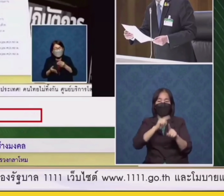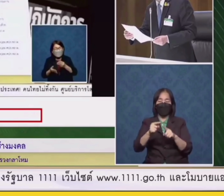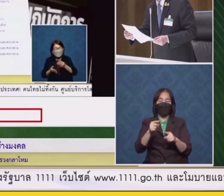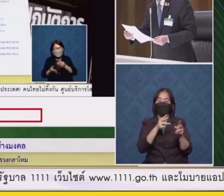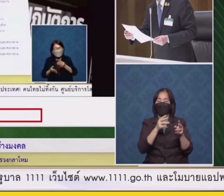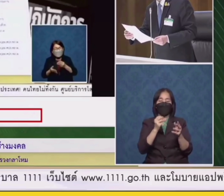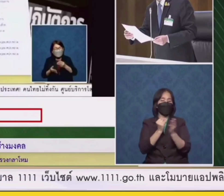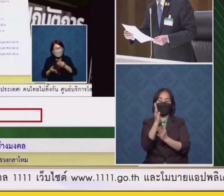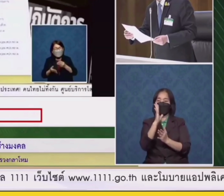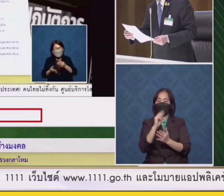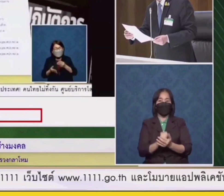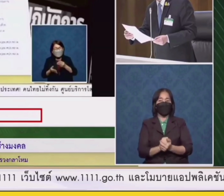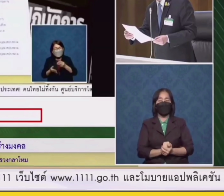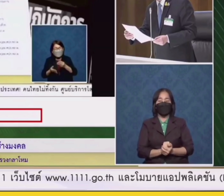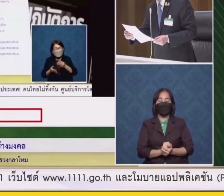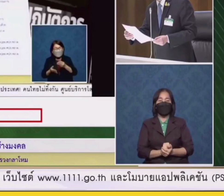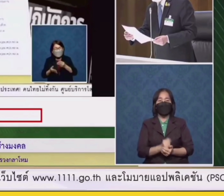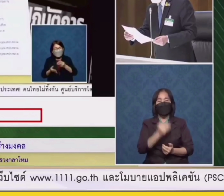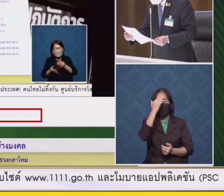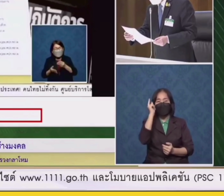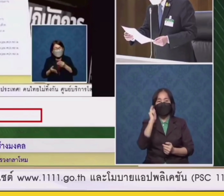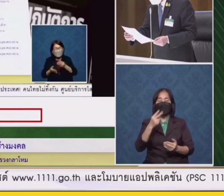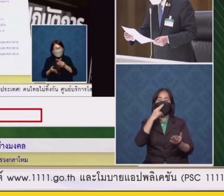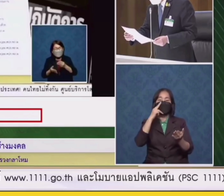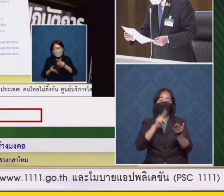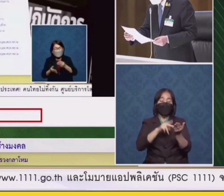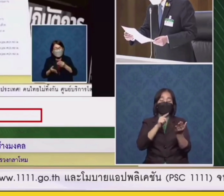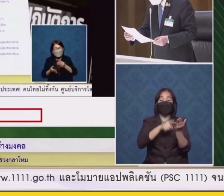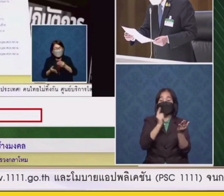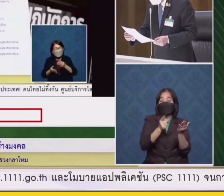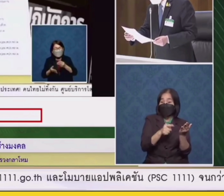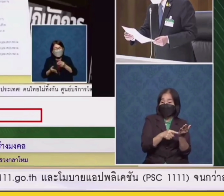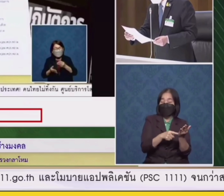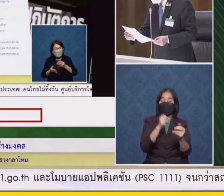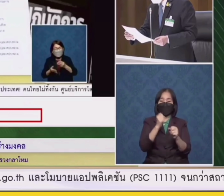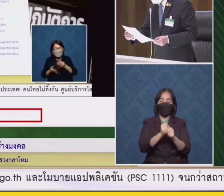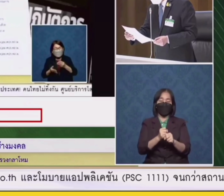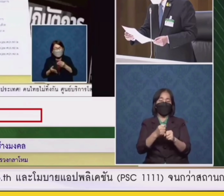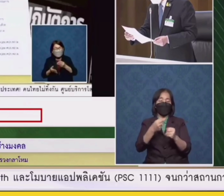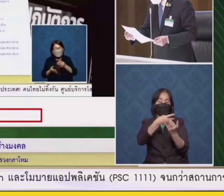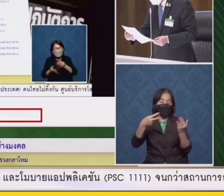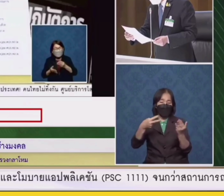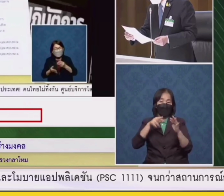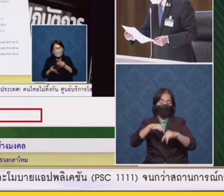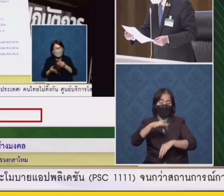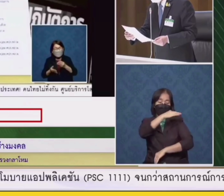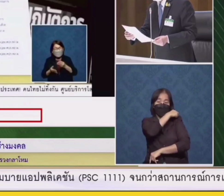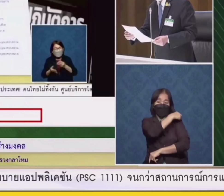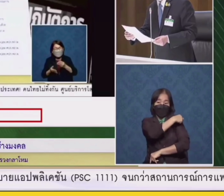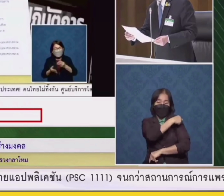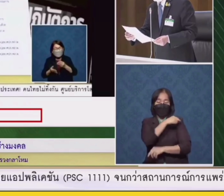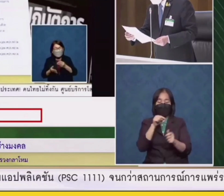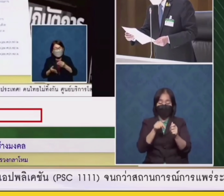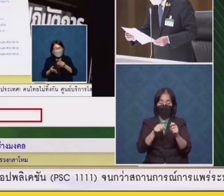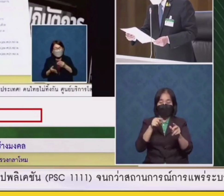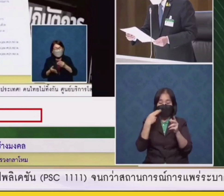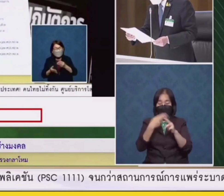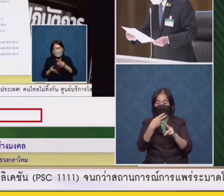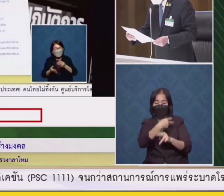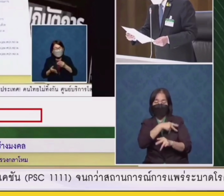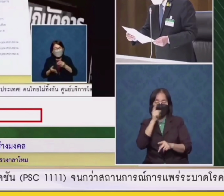นะครับซึ่งถ้าเกิดว่าเป็นหนังสือฉบับจริงแล้วนะการเขียนนะยศกับตำแหน่งนะก็ควรจะต้องถูกต้